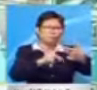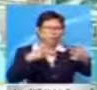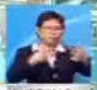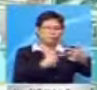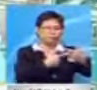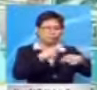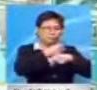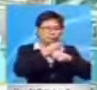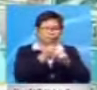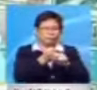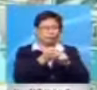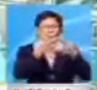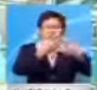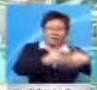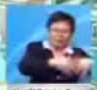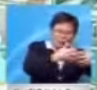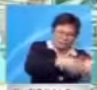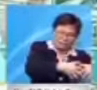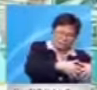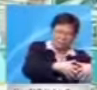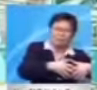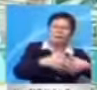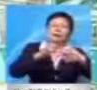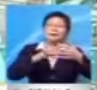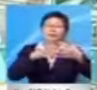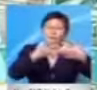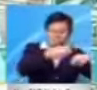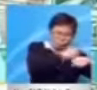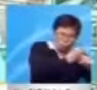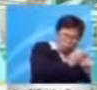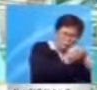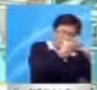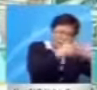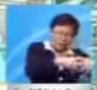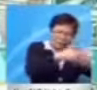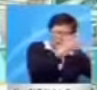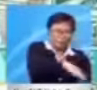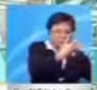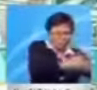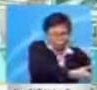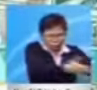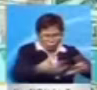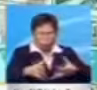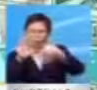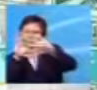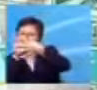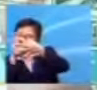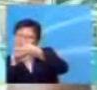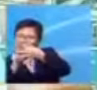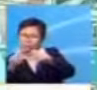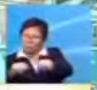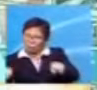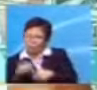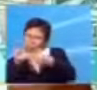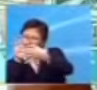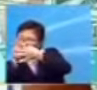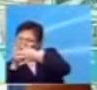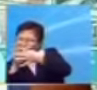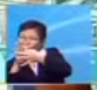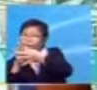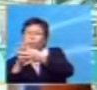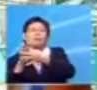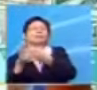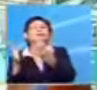buat tu ST di kilang dan seterusnya kita datang pasang di di Apa nama di site di tapak Bina maka dia punya